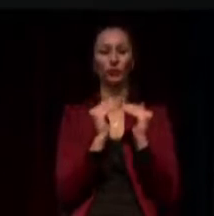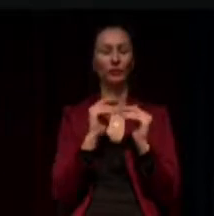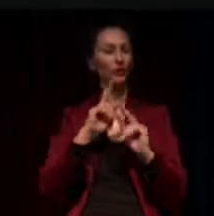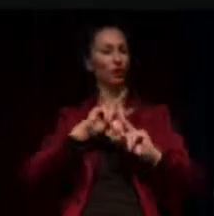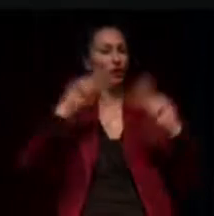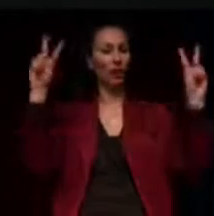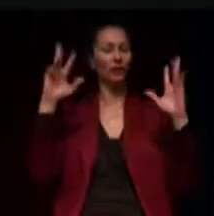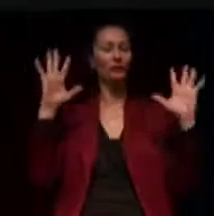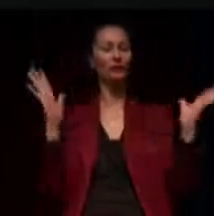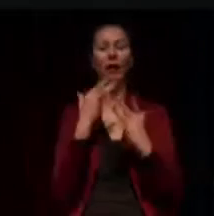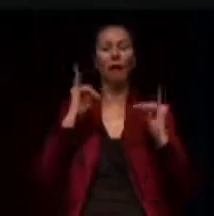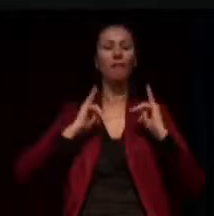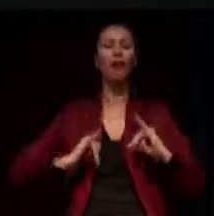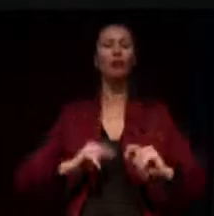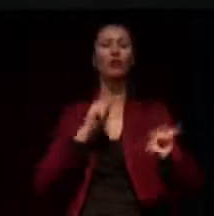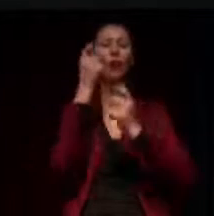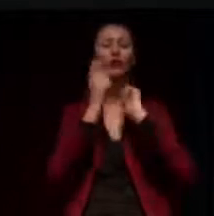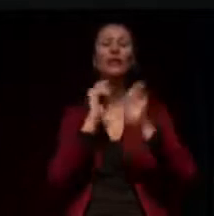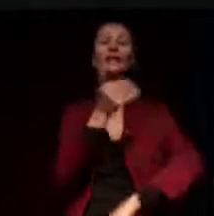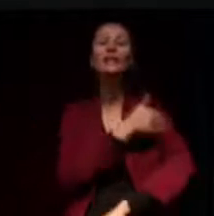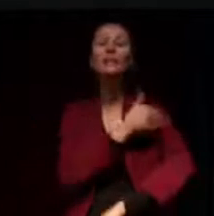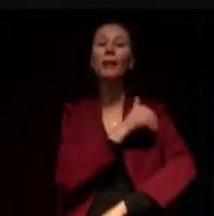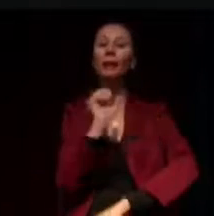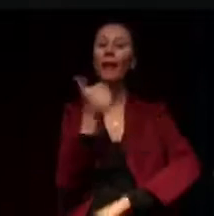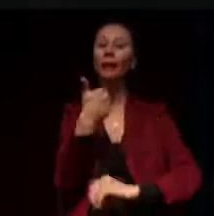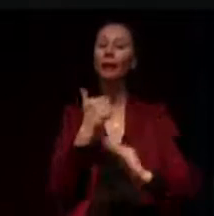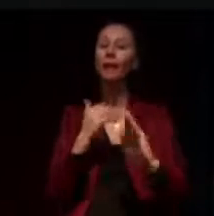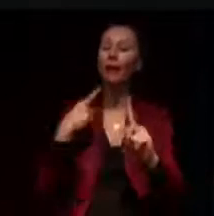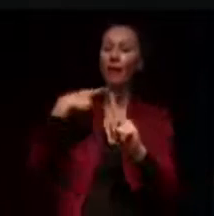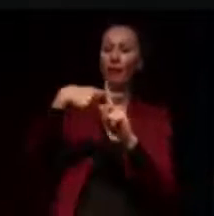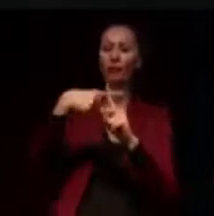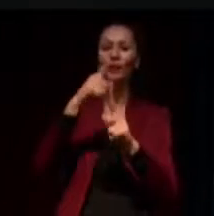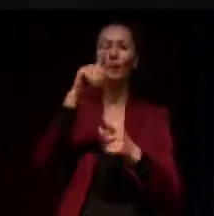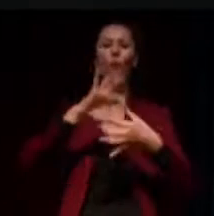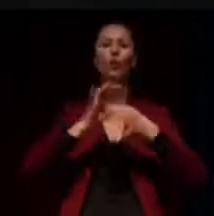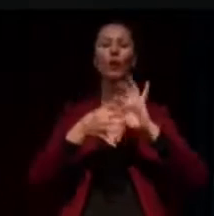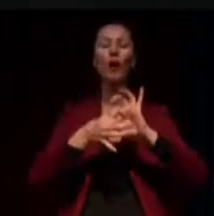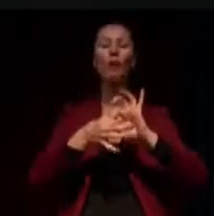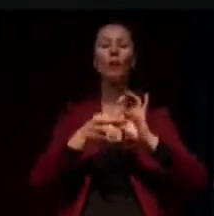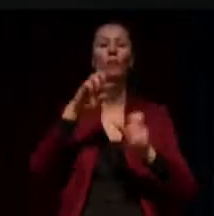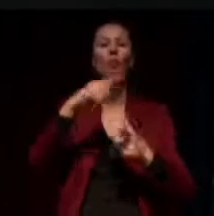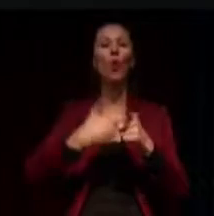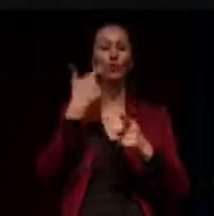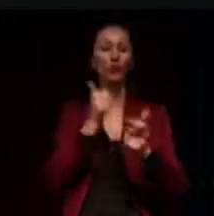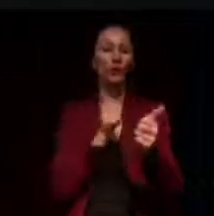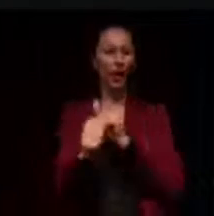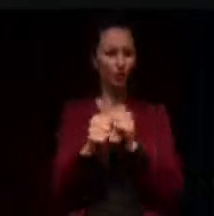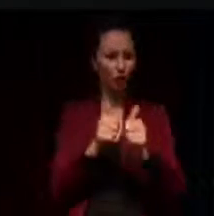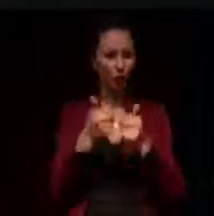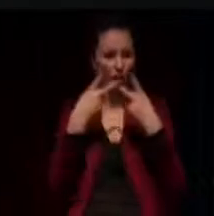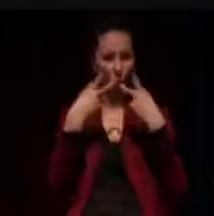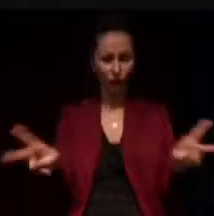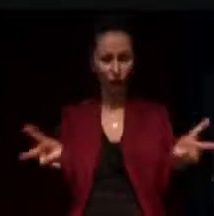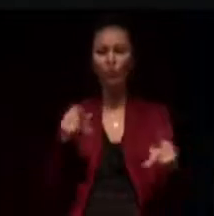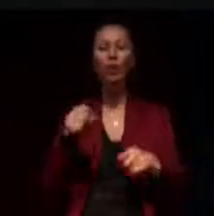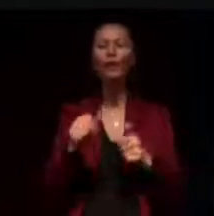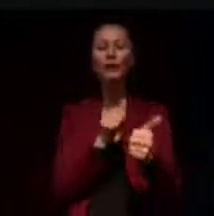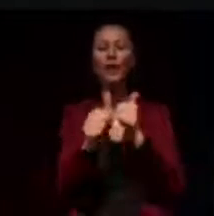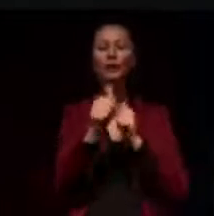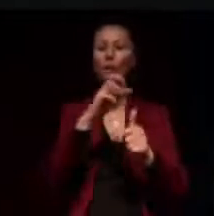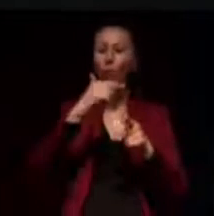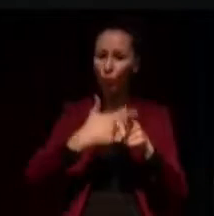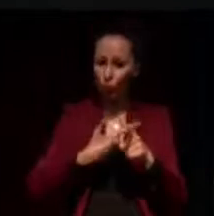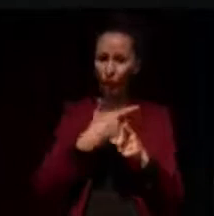çağdaş, daha rahat kullanılacak ve hizmeti kalitesini arttıracak bir otogar projesi yarışması açtık. Yarışma projesiyle